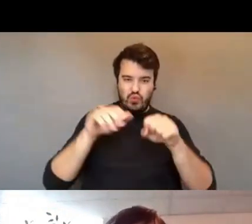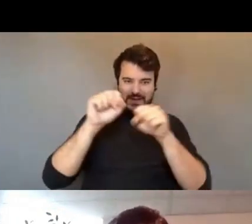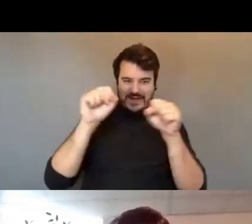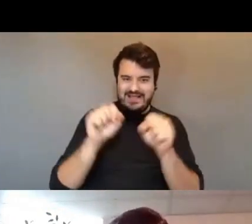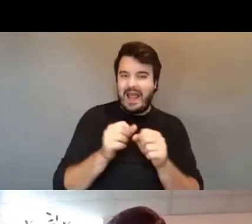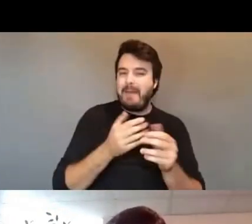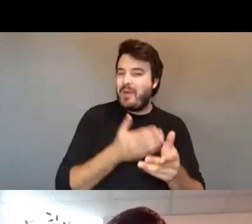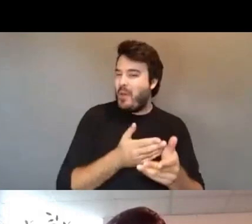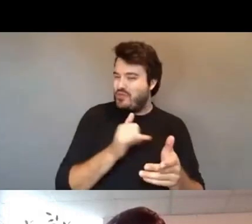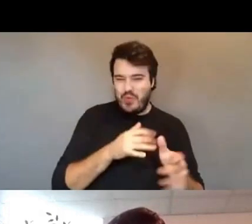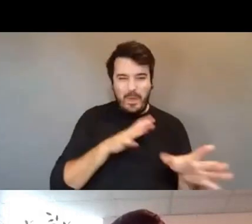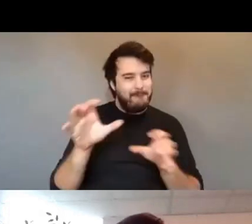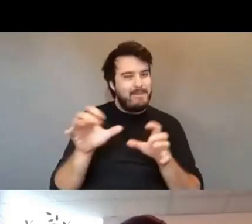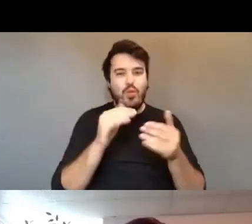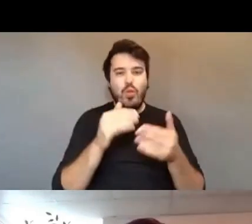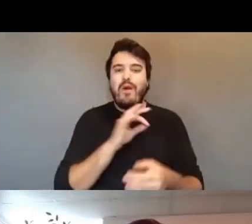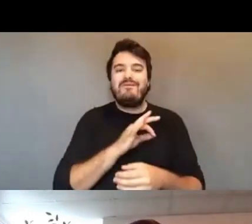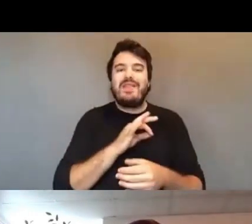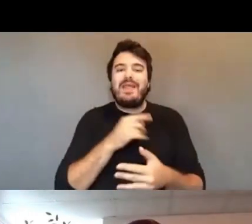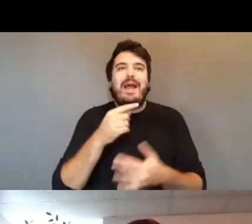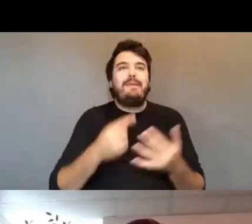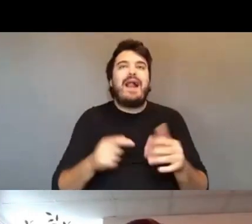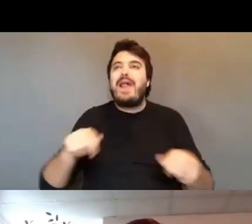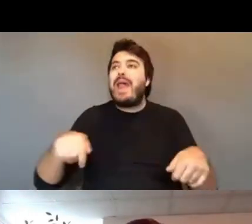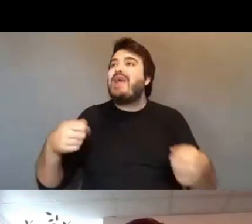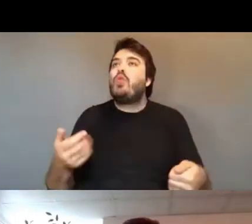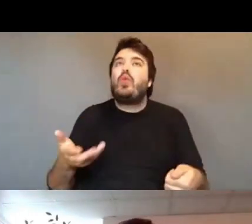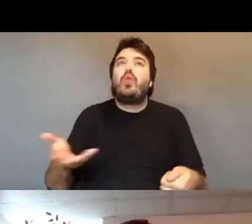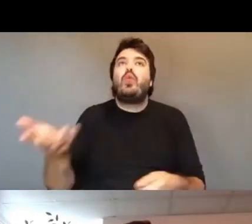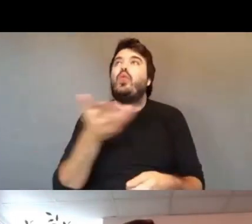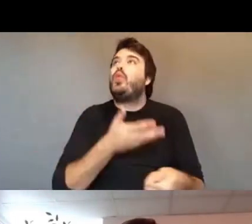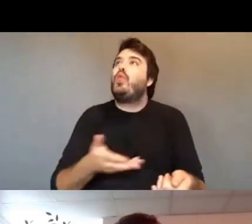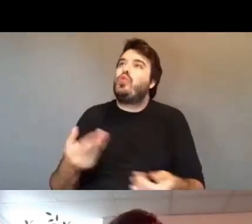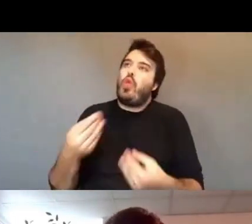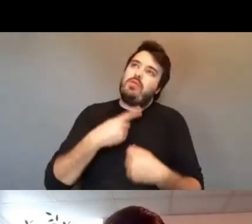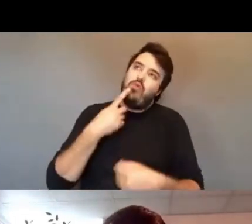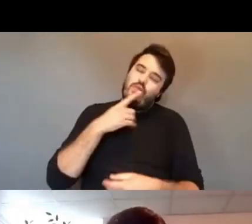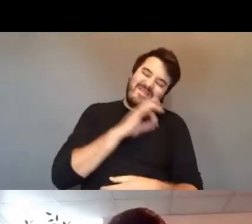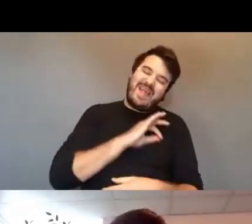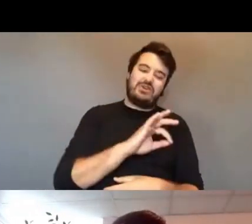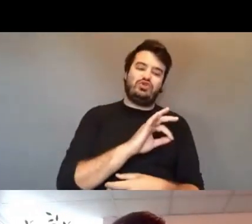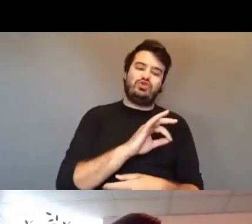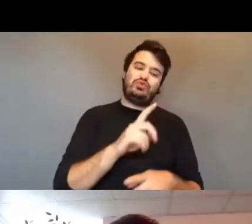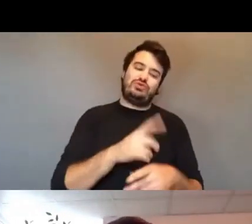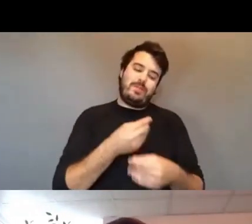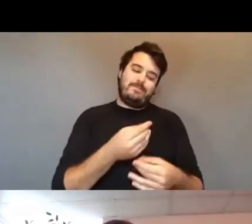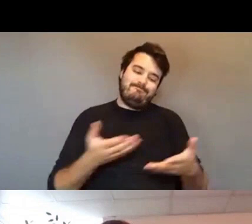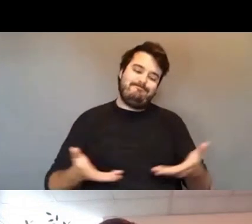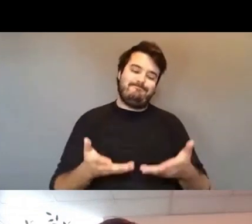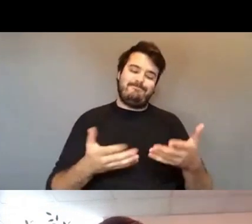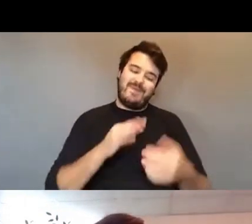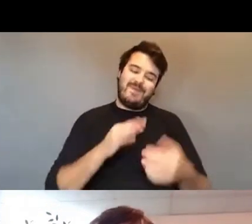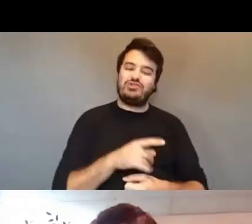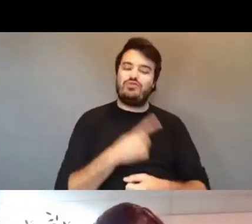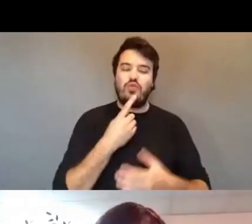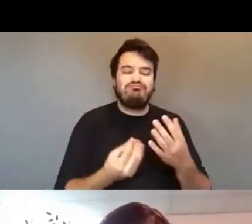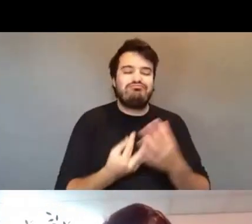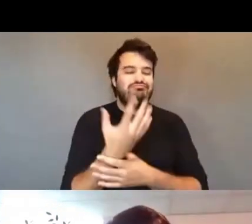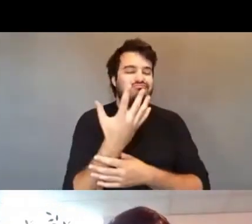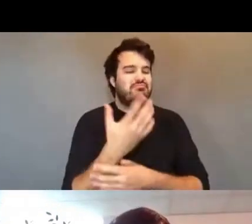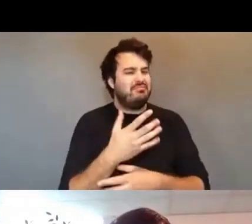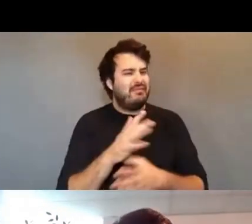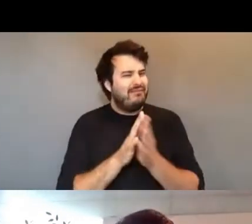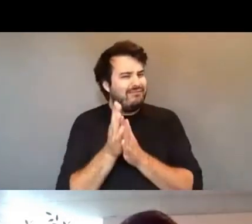On utilise tous les éléments de la nature à notre avantage et à l'avantage de nos plantes. Donc, on voit que c'est quand même intéressant